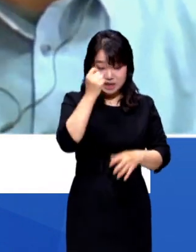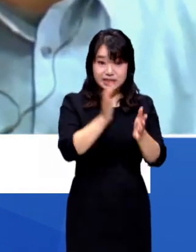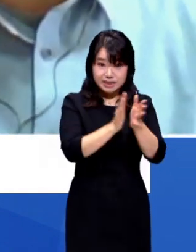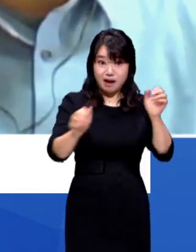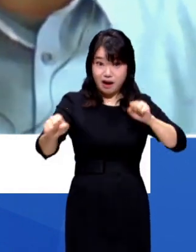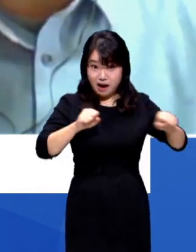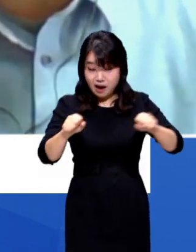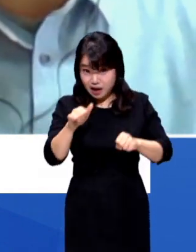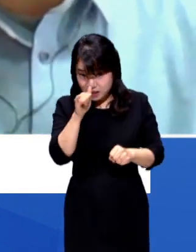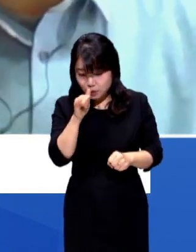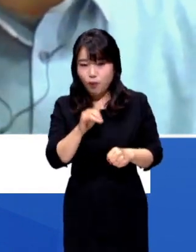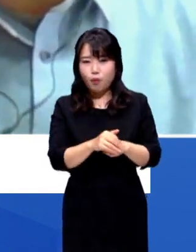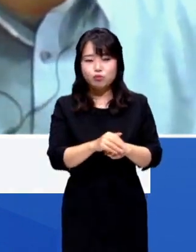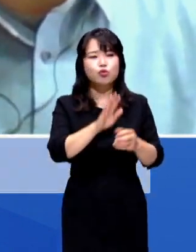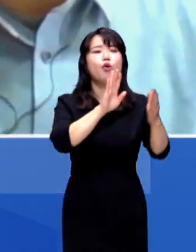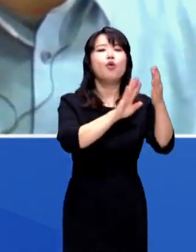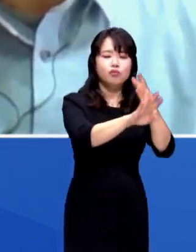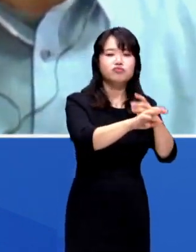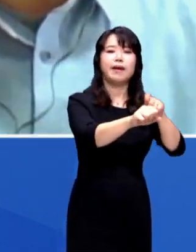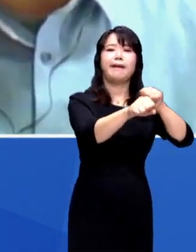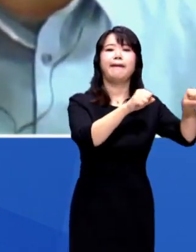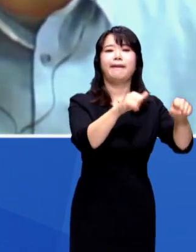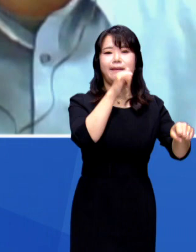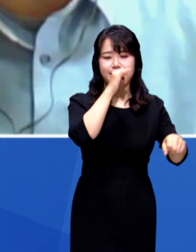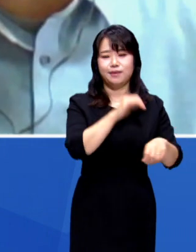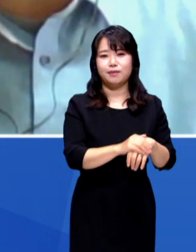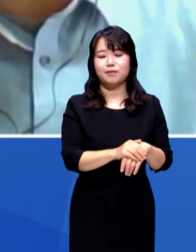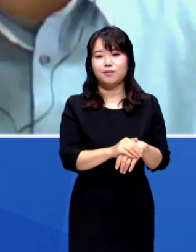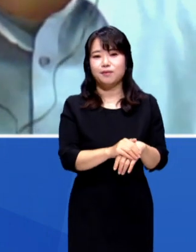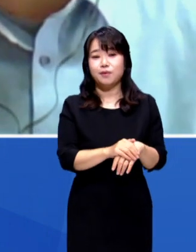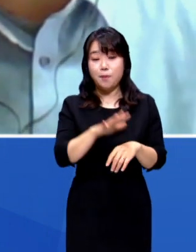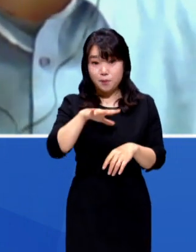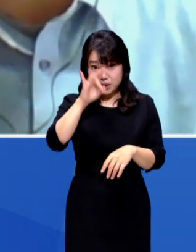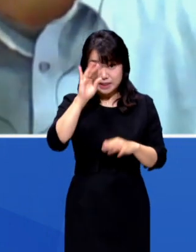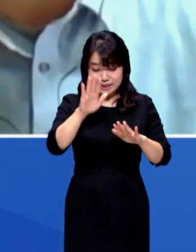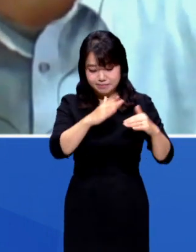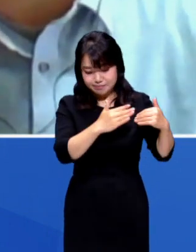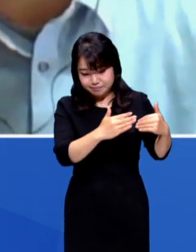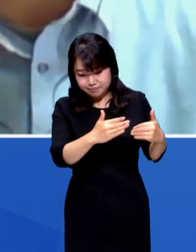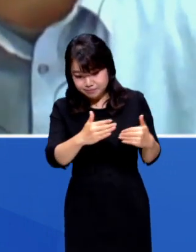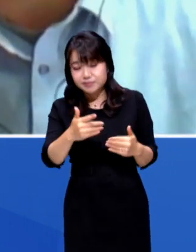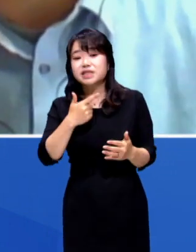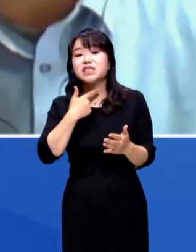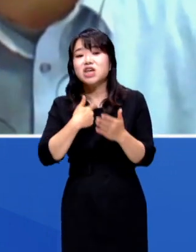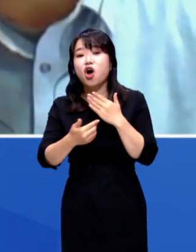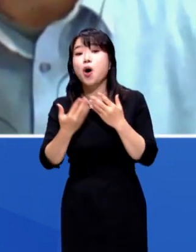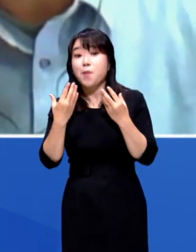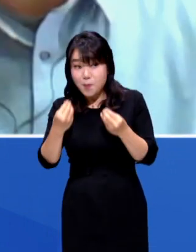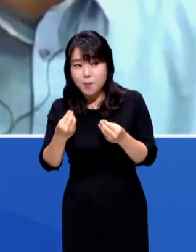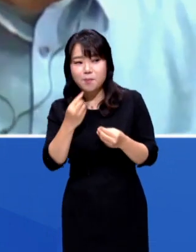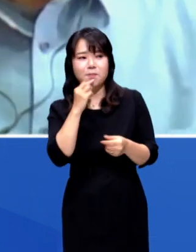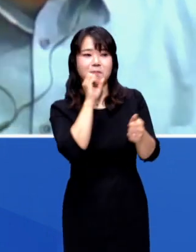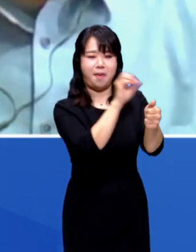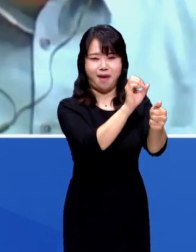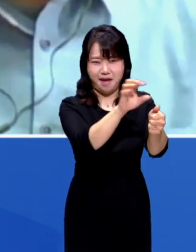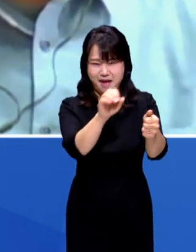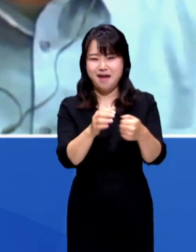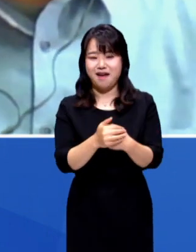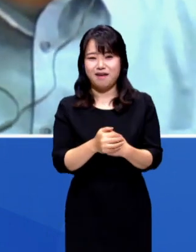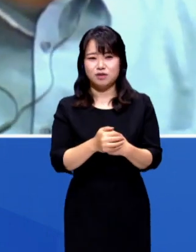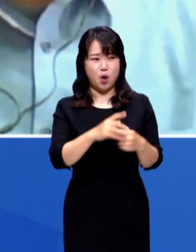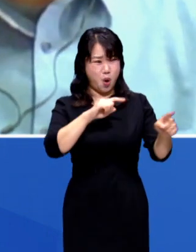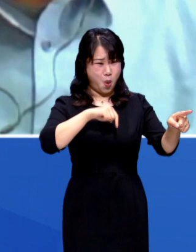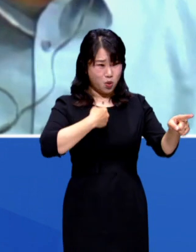아파트들이 그 후행주자들에 대해서 일단은 현재 진행했는 경험이라도 같이 교류를 하고 또한